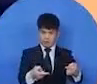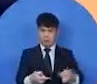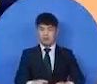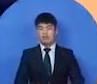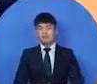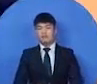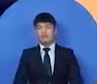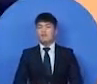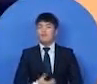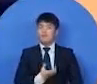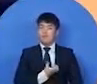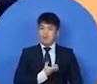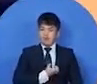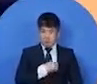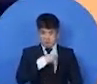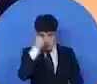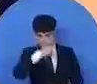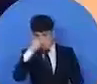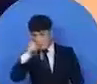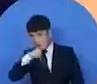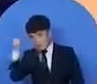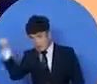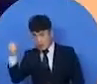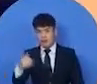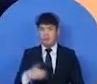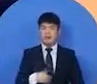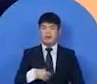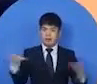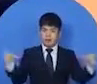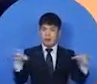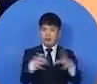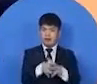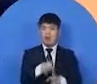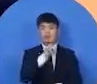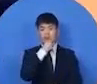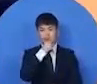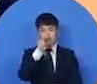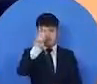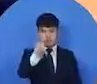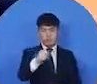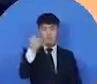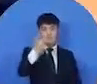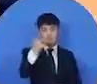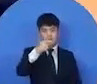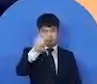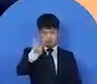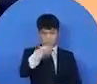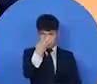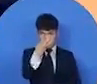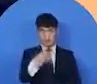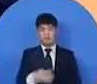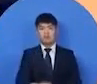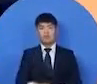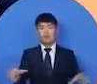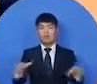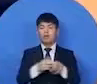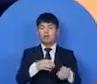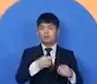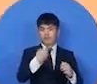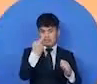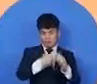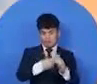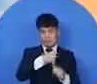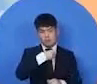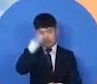개 은메달 28개 공매 날 신계 랙 뜩해서 총 2만 6천 4백 점 으로 종합 1위에 쾌거를 이루었습니다